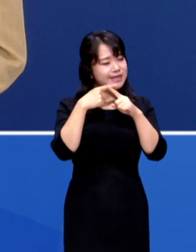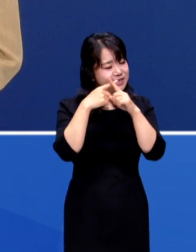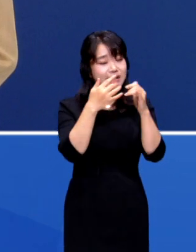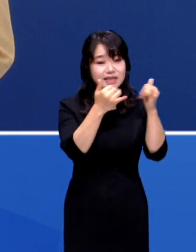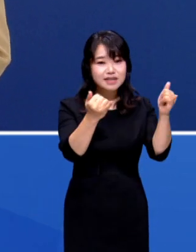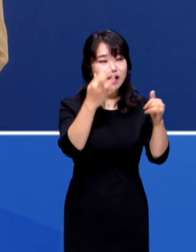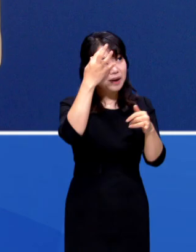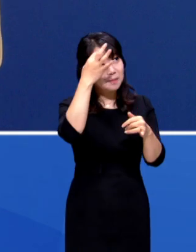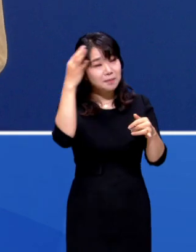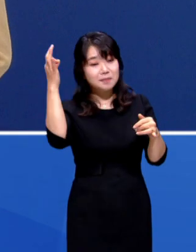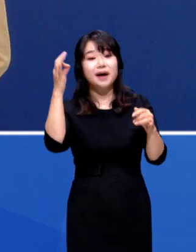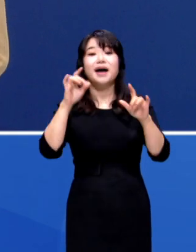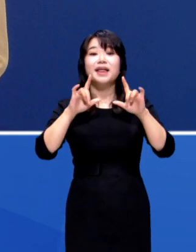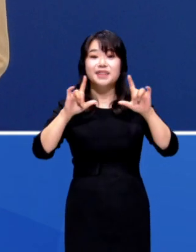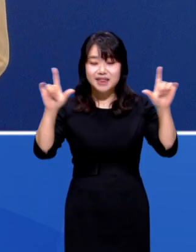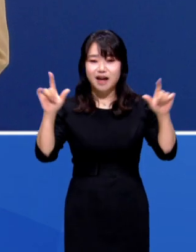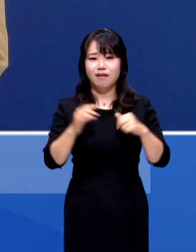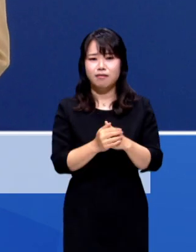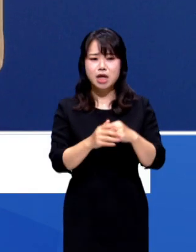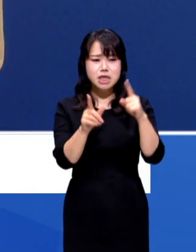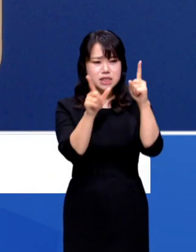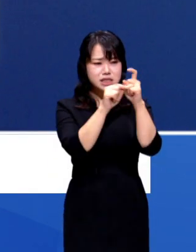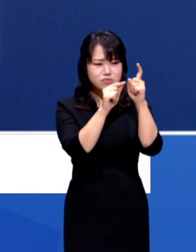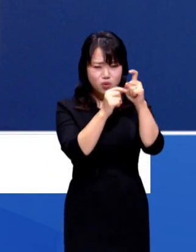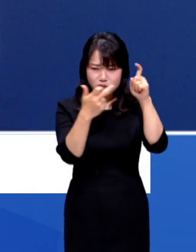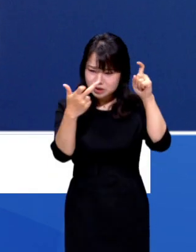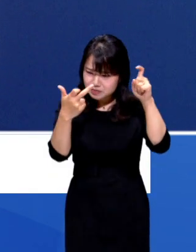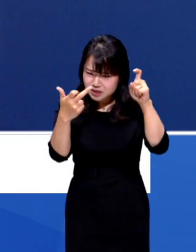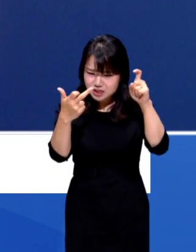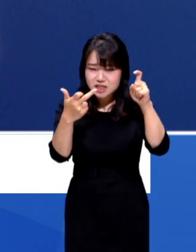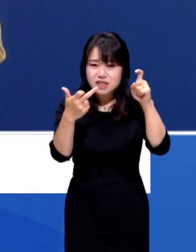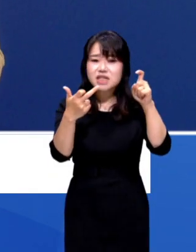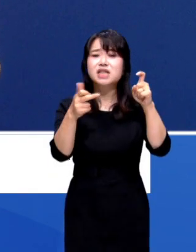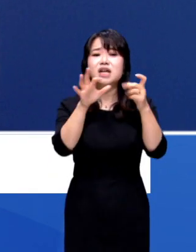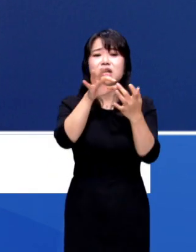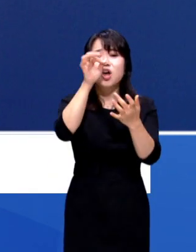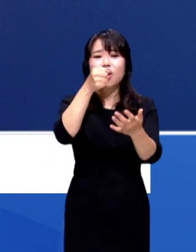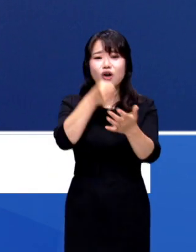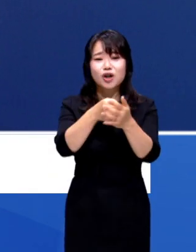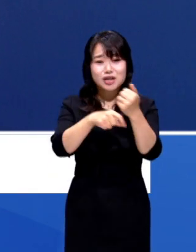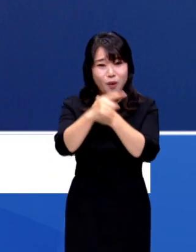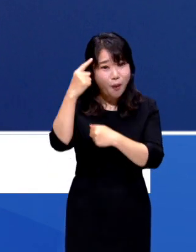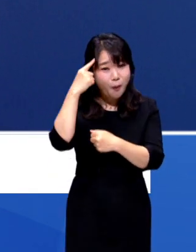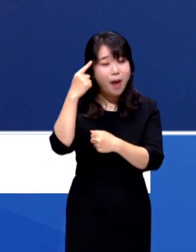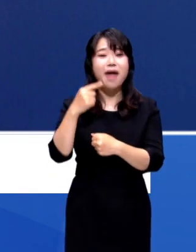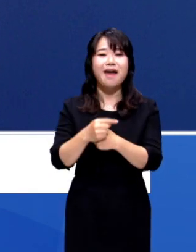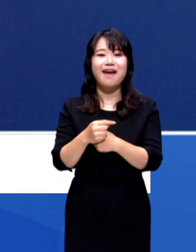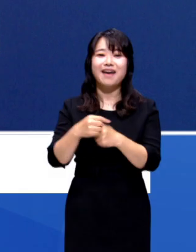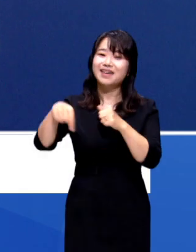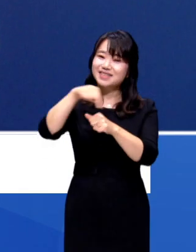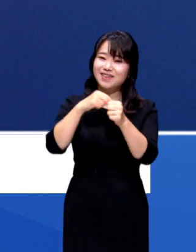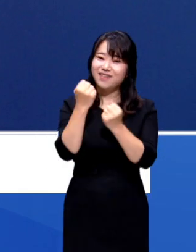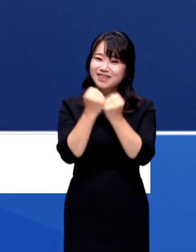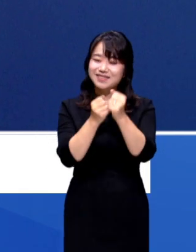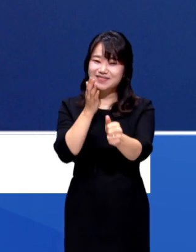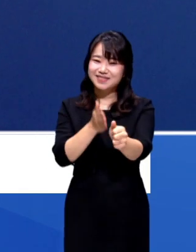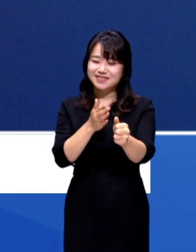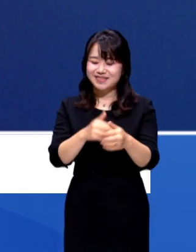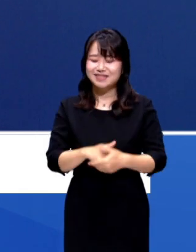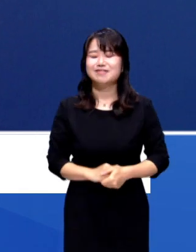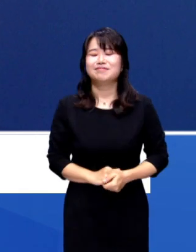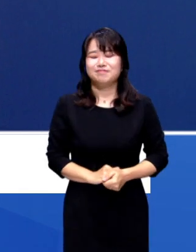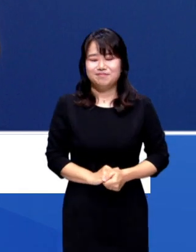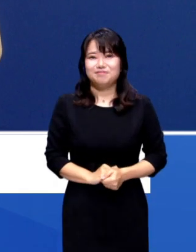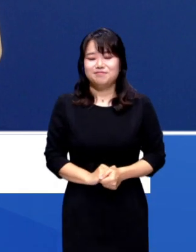이 11월 17일 왜 순국선열로 제정이 됐는지 저희 시청자분들이 알기 쉽게 다시 한번 또 설명을 좀 부탁드릴게요.